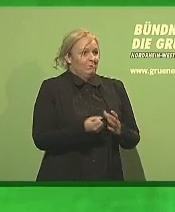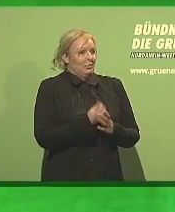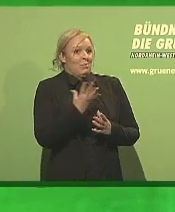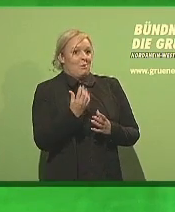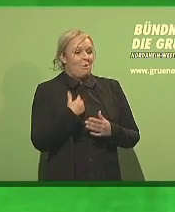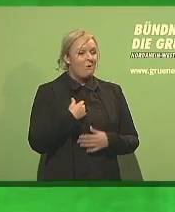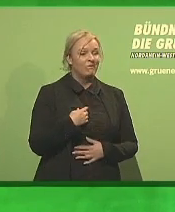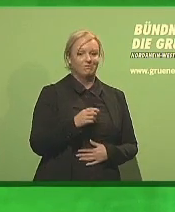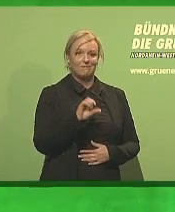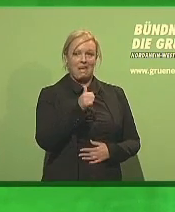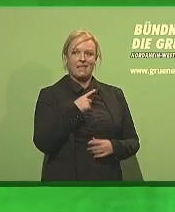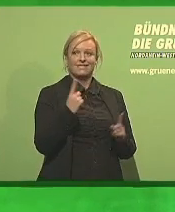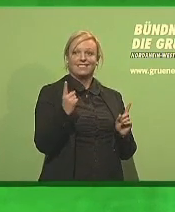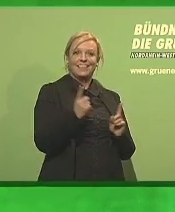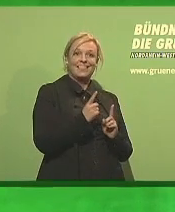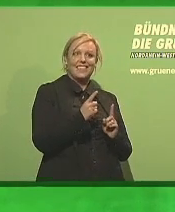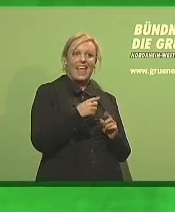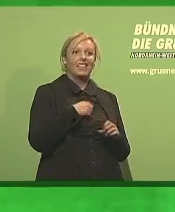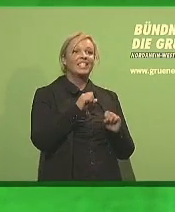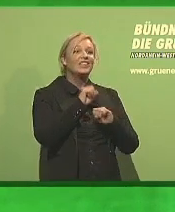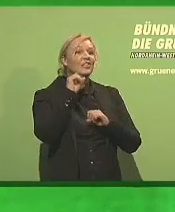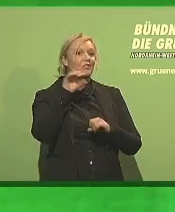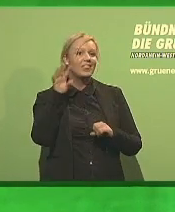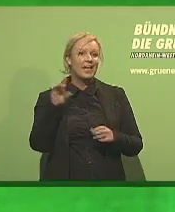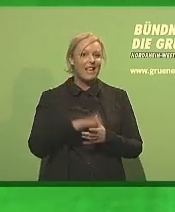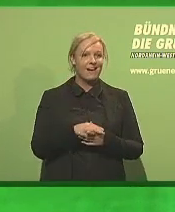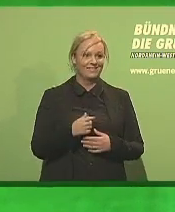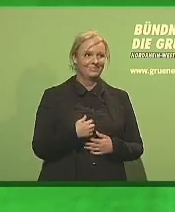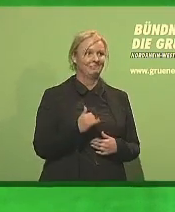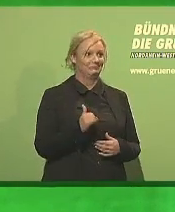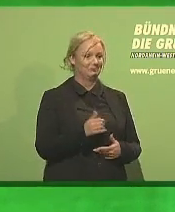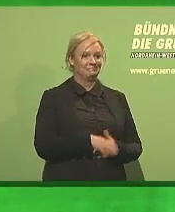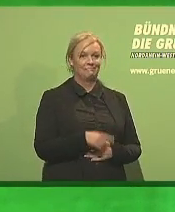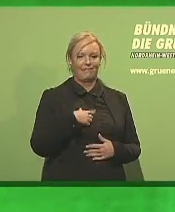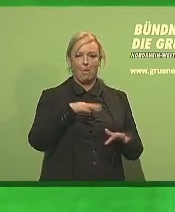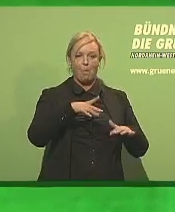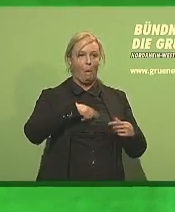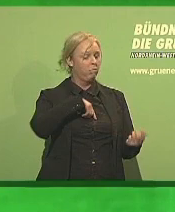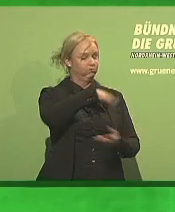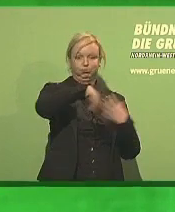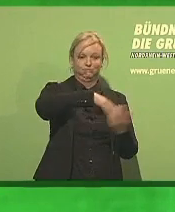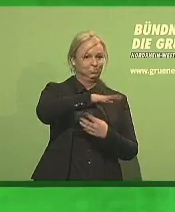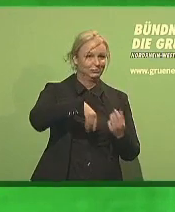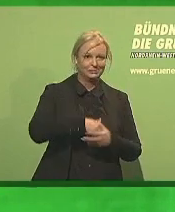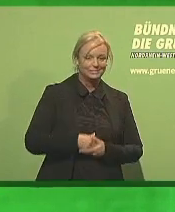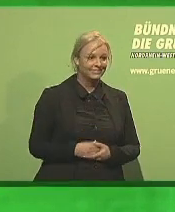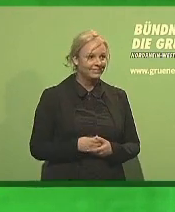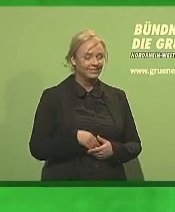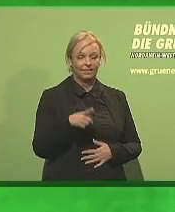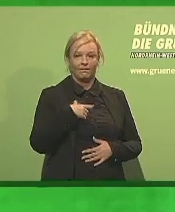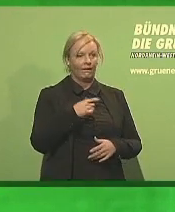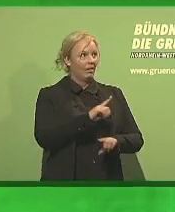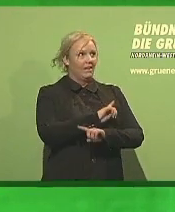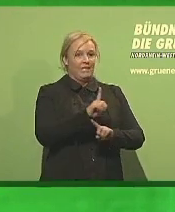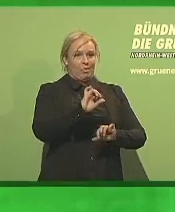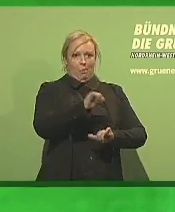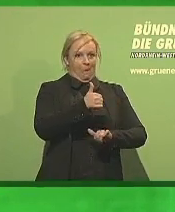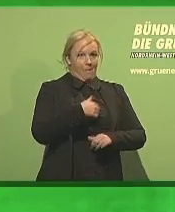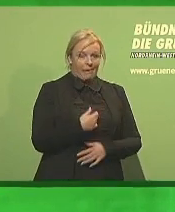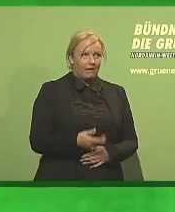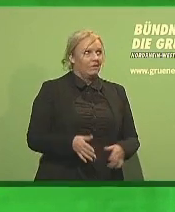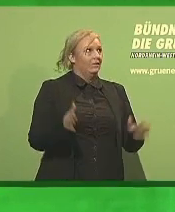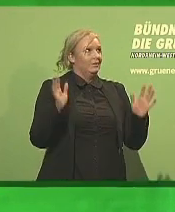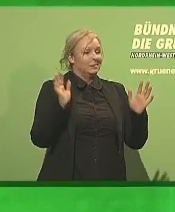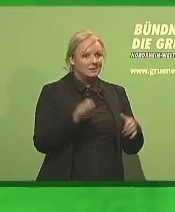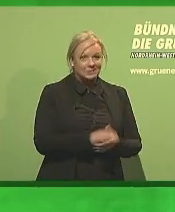mein erstes Date ist, was ich bei Twitter bestätigt habe. Das hat mein Büro komplett durcheinander gebracht. Die haben gesagt, das machst du nie wieder. Aber ich